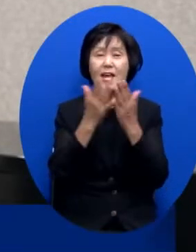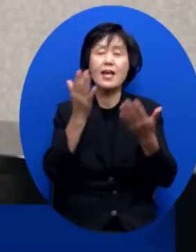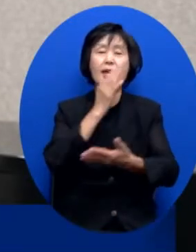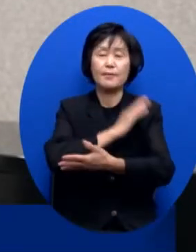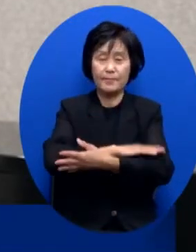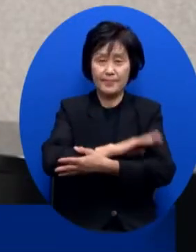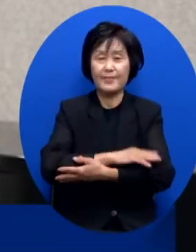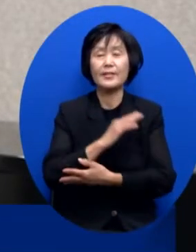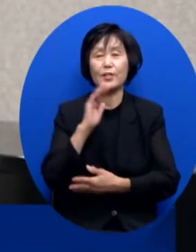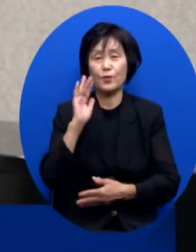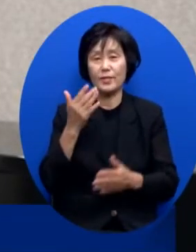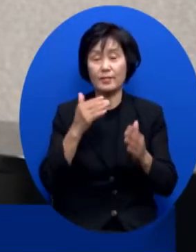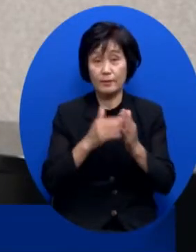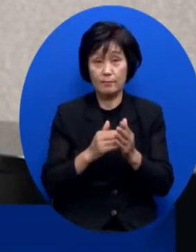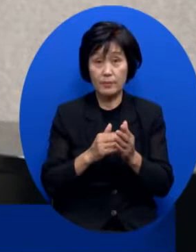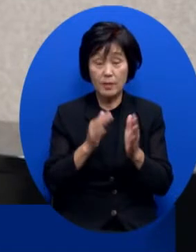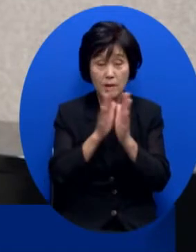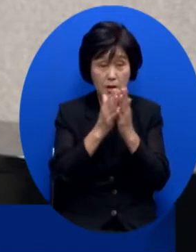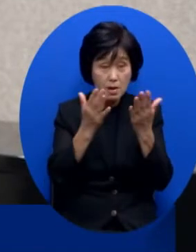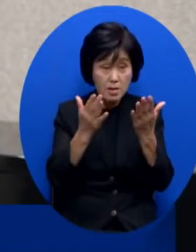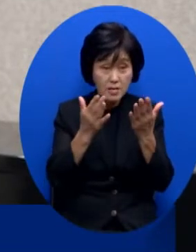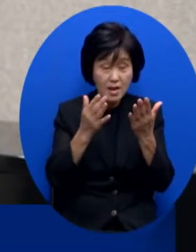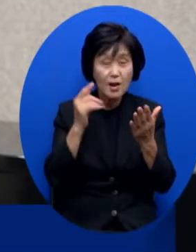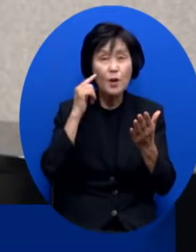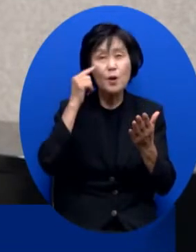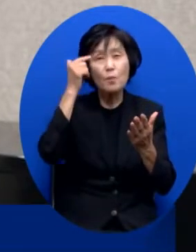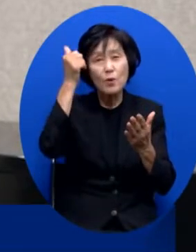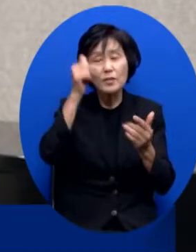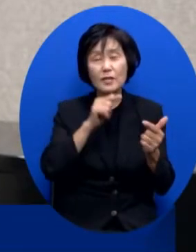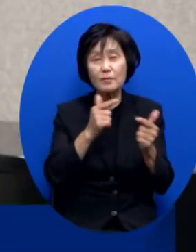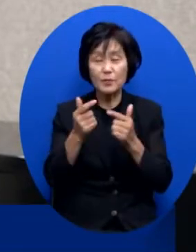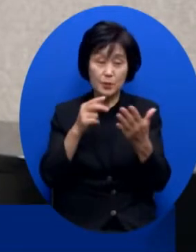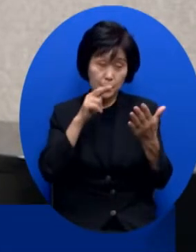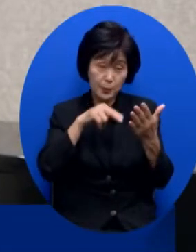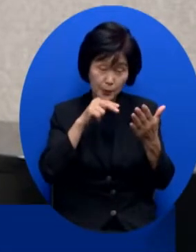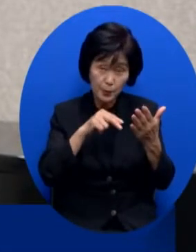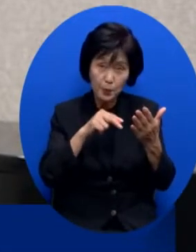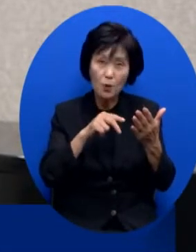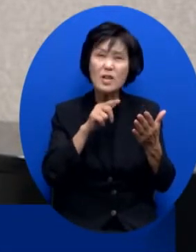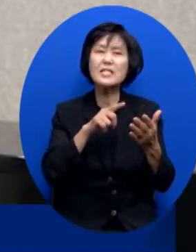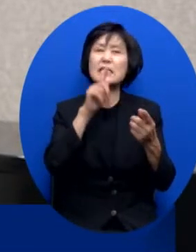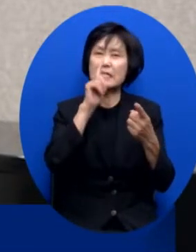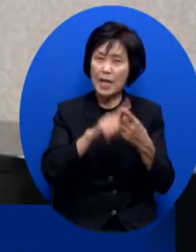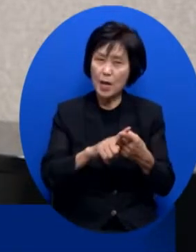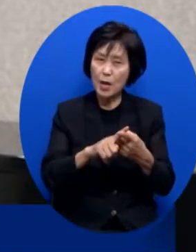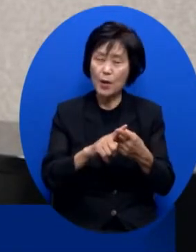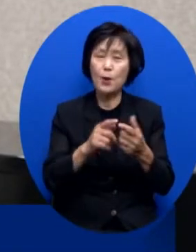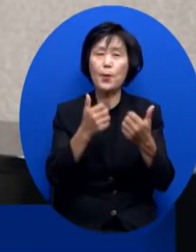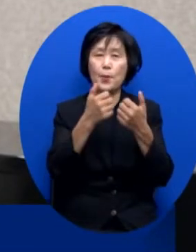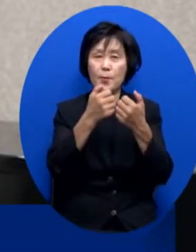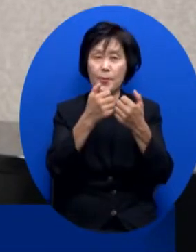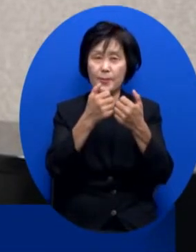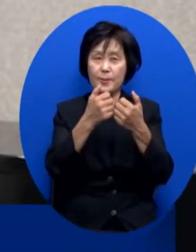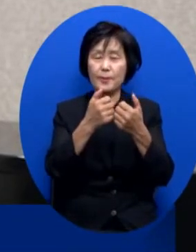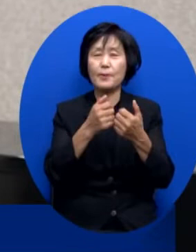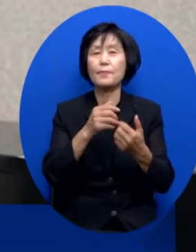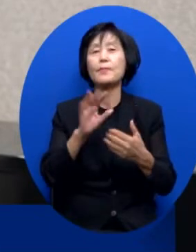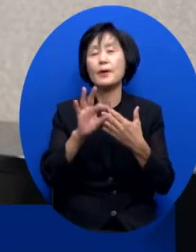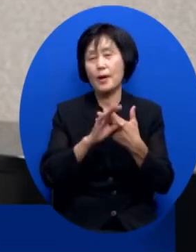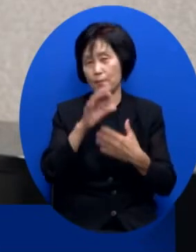우리 교육자들이 보시고 동 광고의 맞은 사람들에게 이대로 상담을 해주시면 되요 그렇게 상담하는 데 에